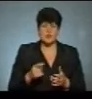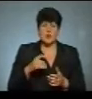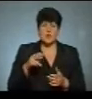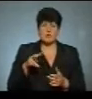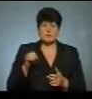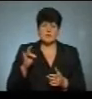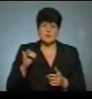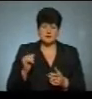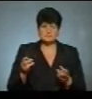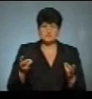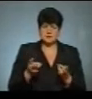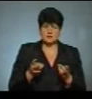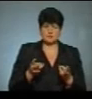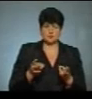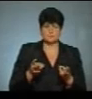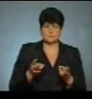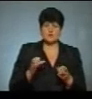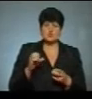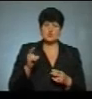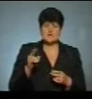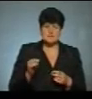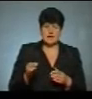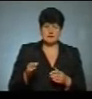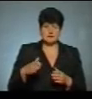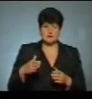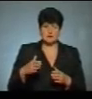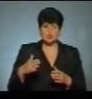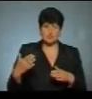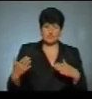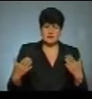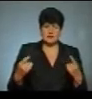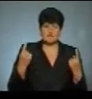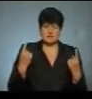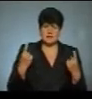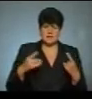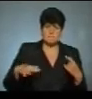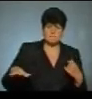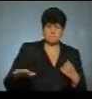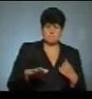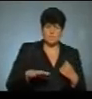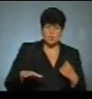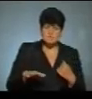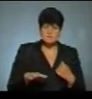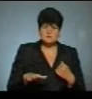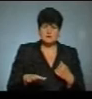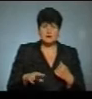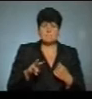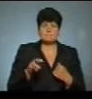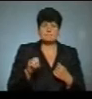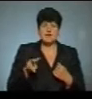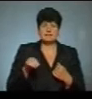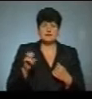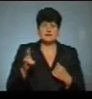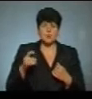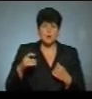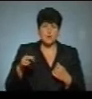холерикам потрібно довкілля соціальне, великі простори, тоді як меланхоліки,